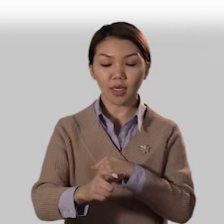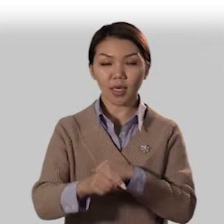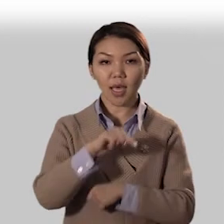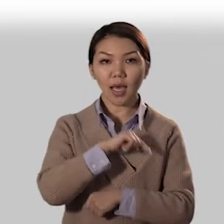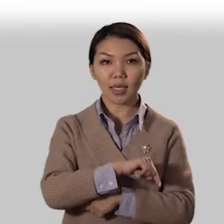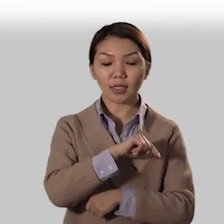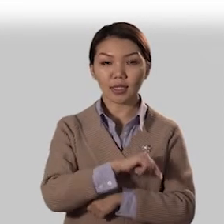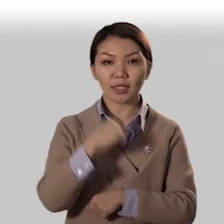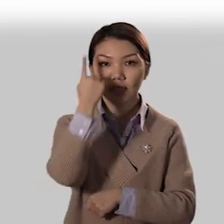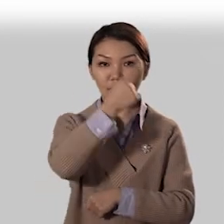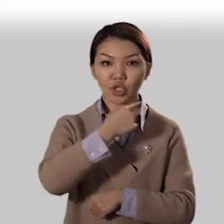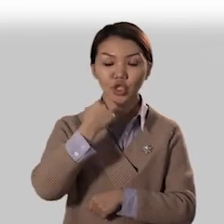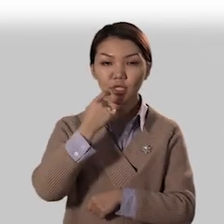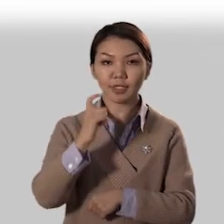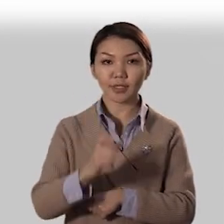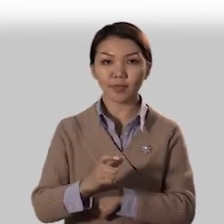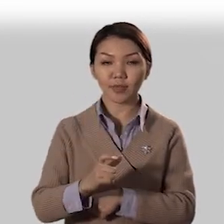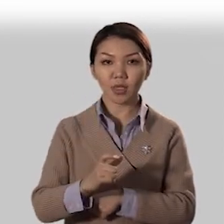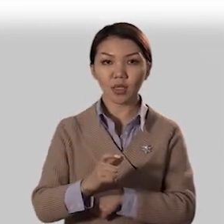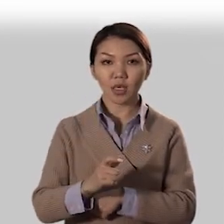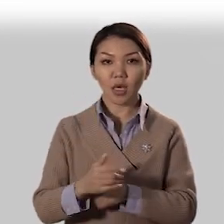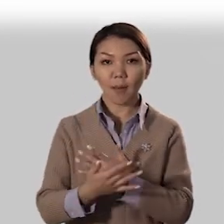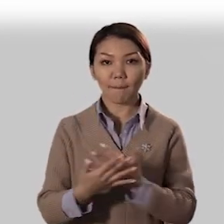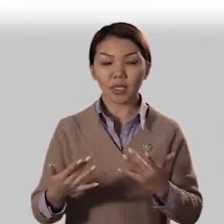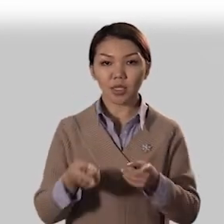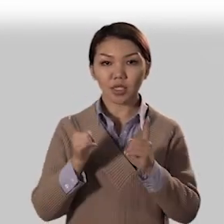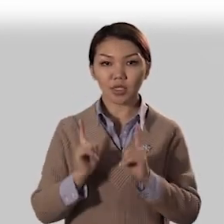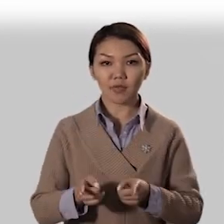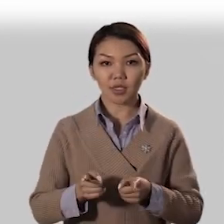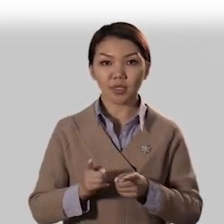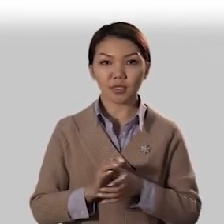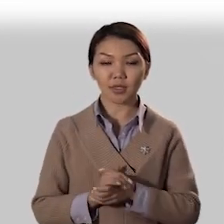характеристики личности предметы действительности